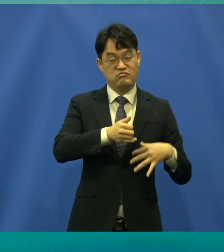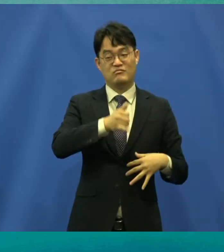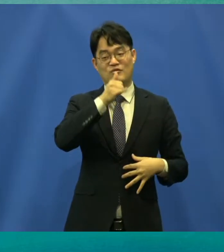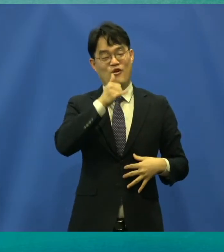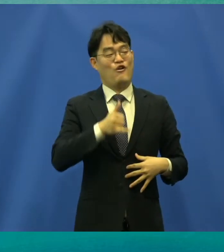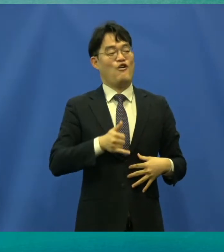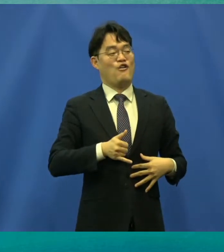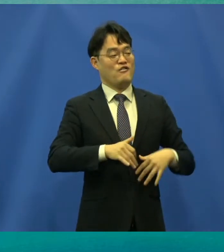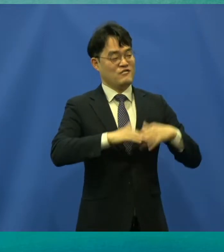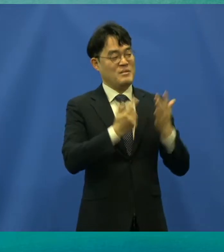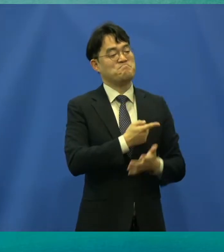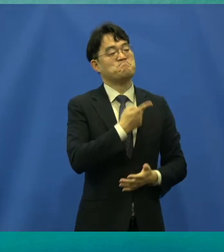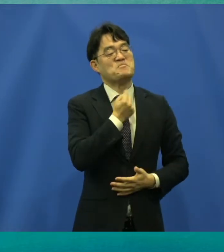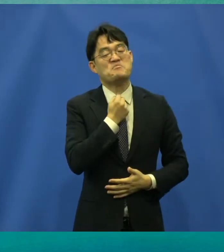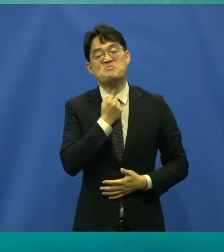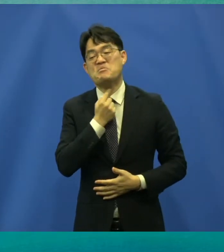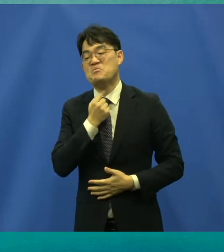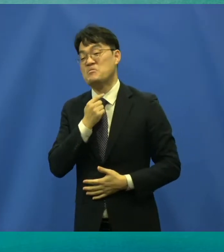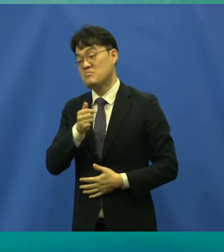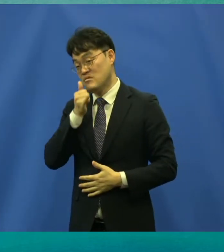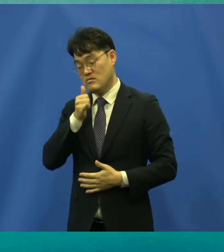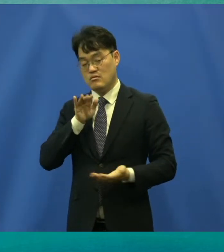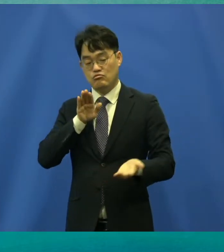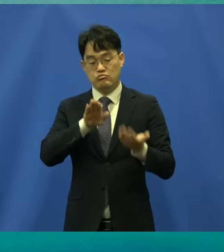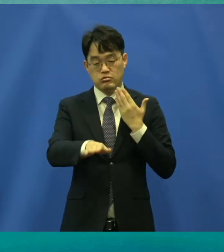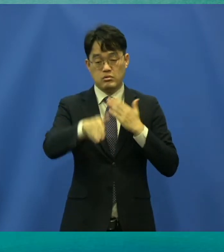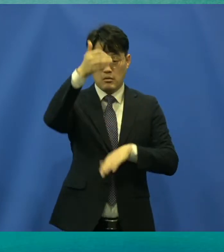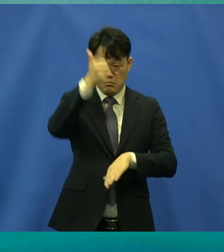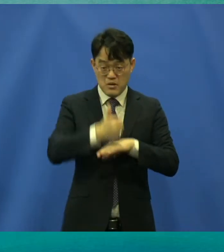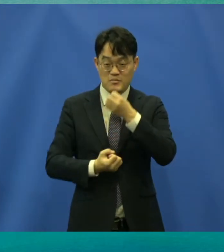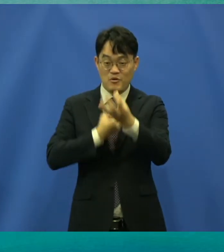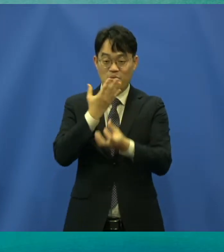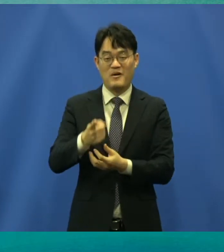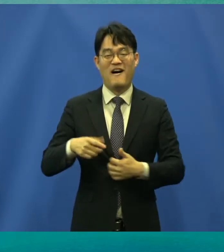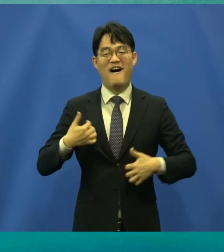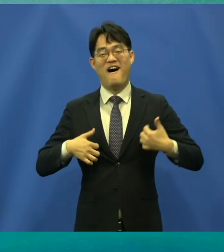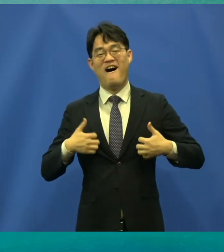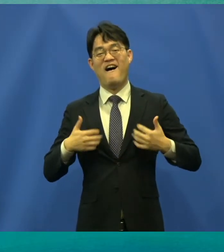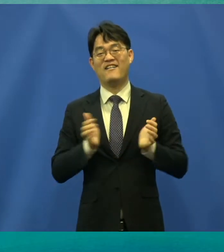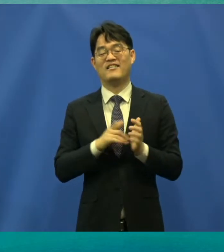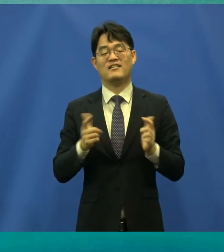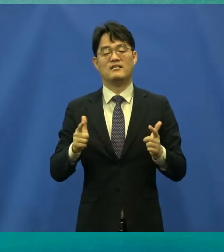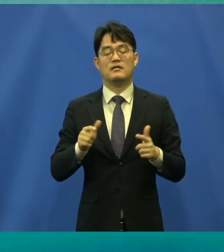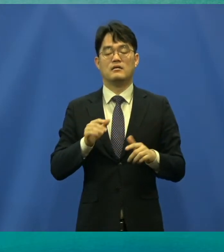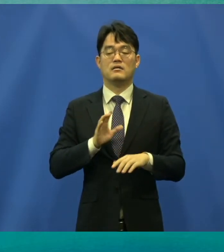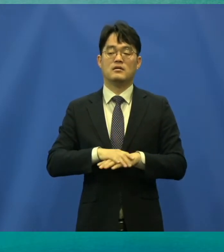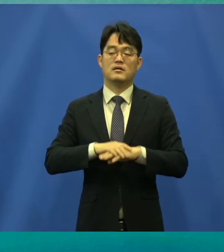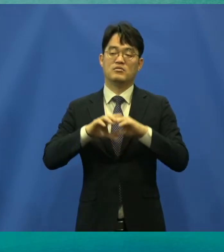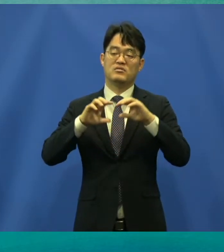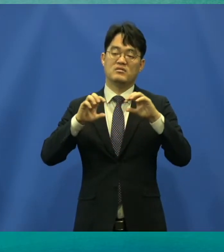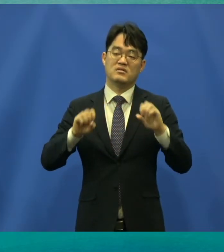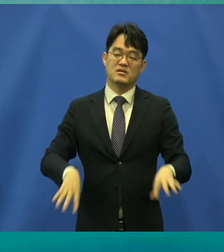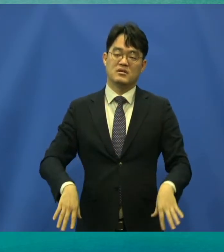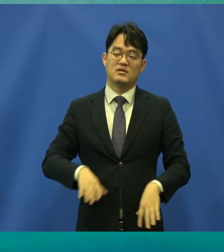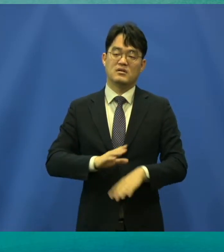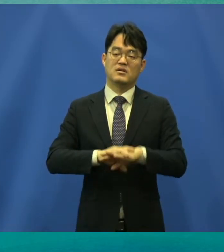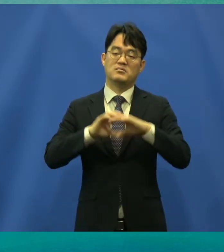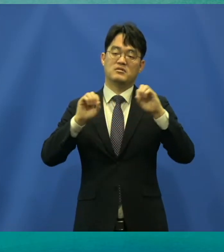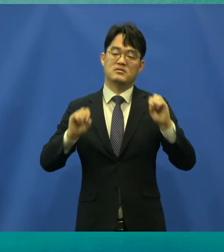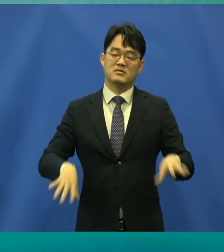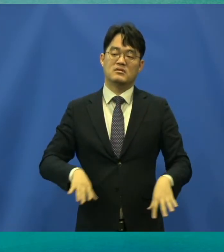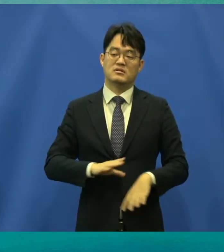모든 걸 다 누려보는데 허무가 옵니다. 온갖 잡기에 다 빠져들었던 이유가 거기에 있을